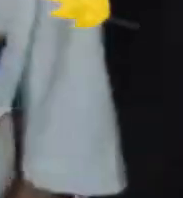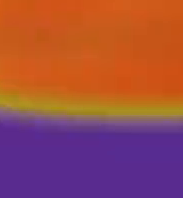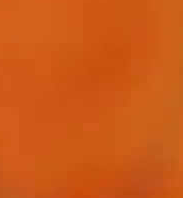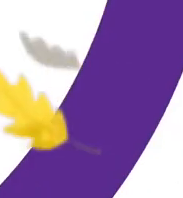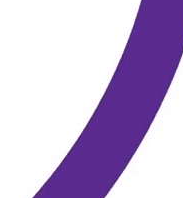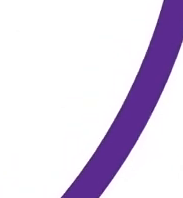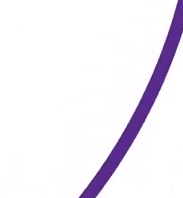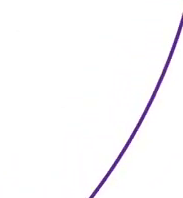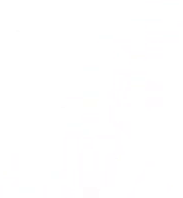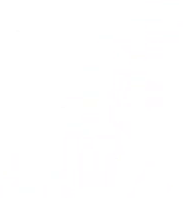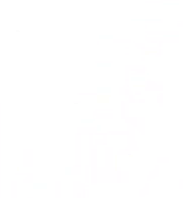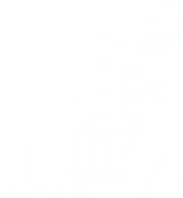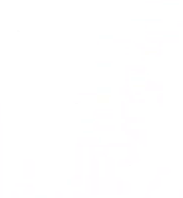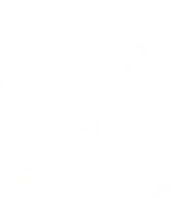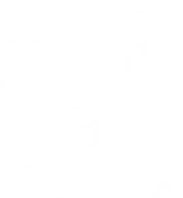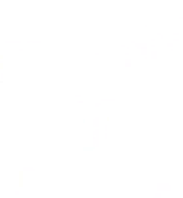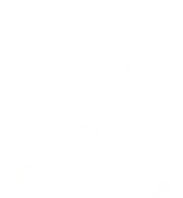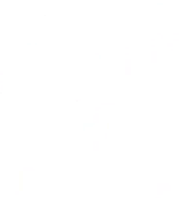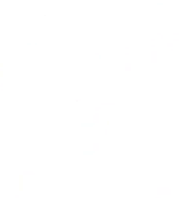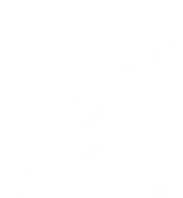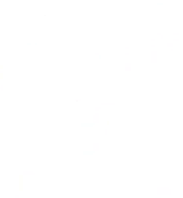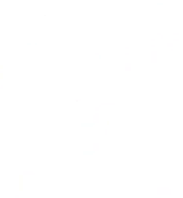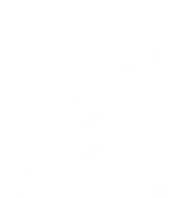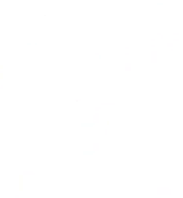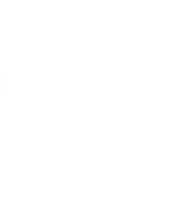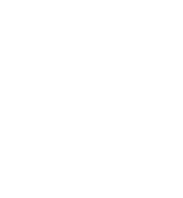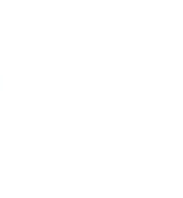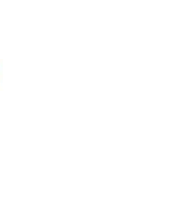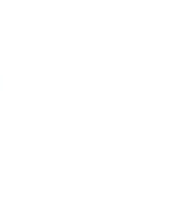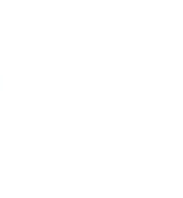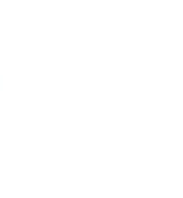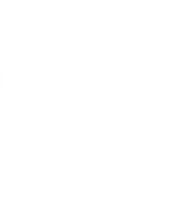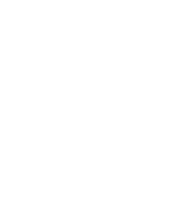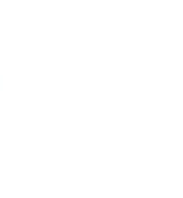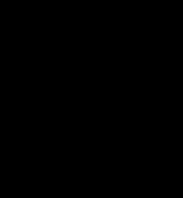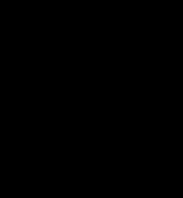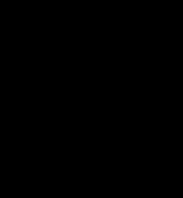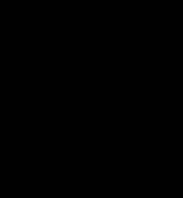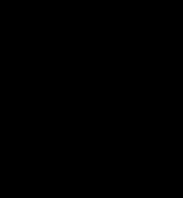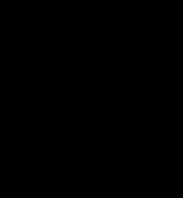Thank you.